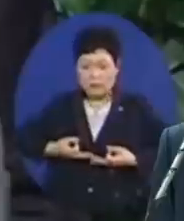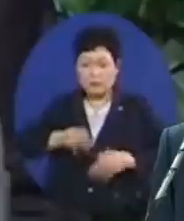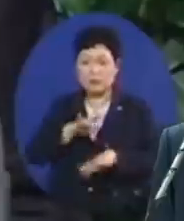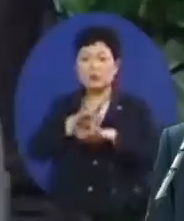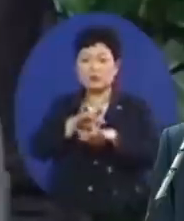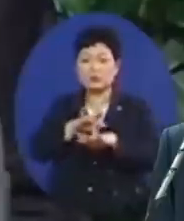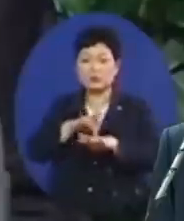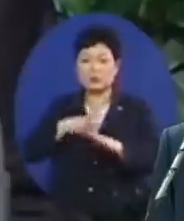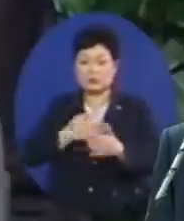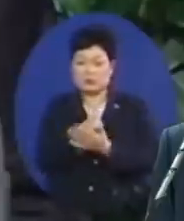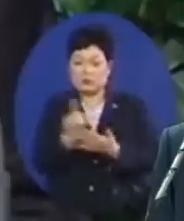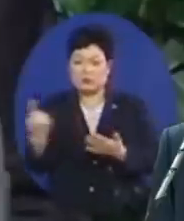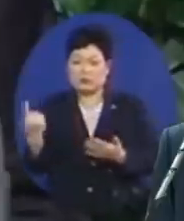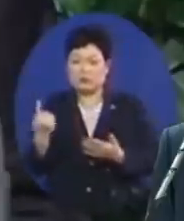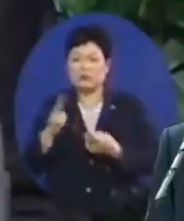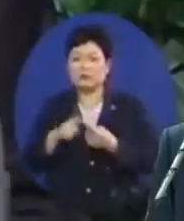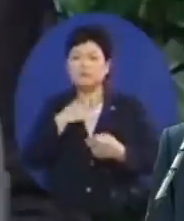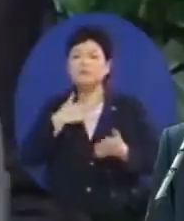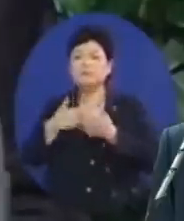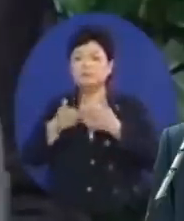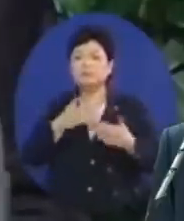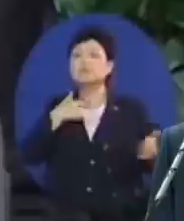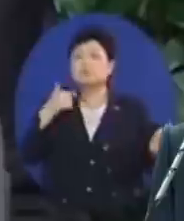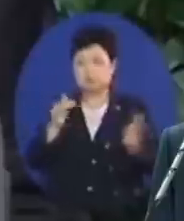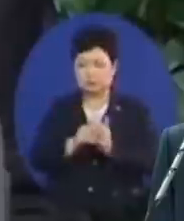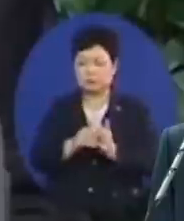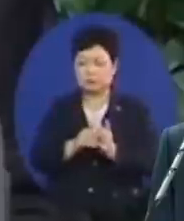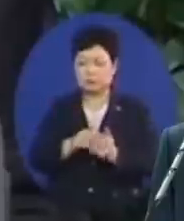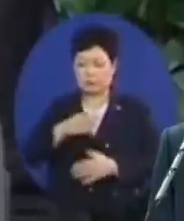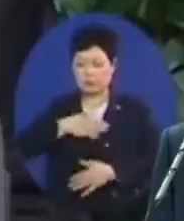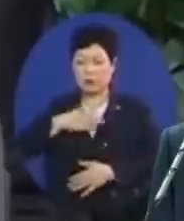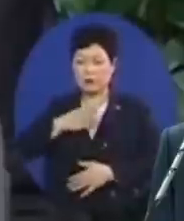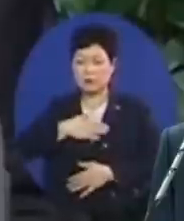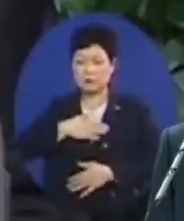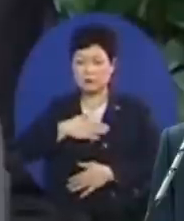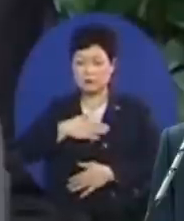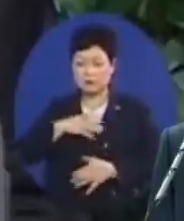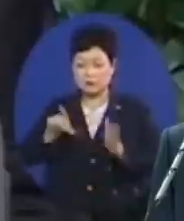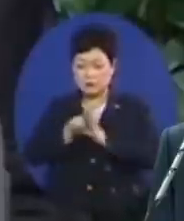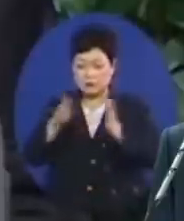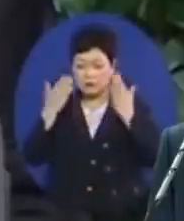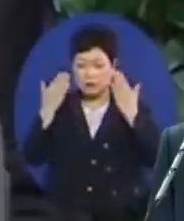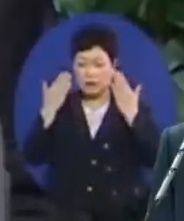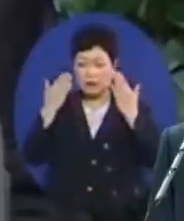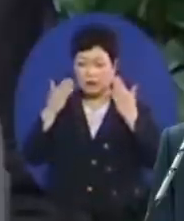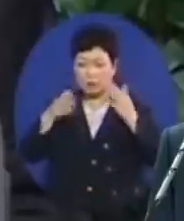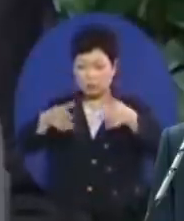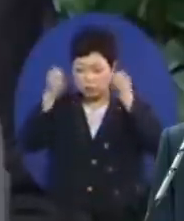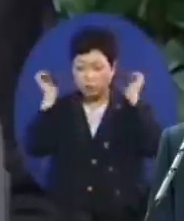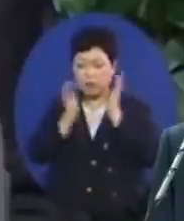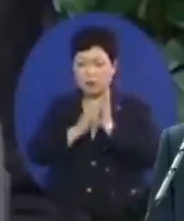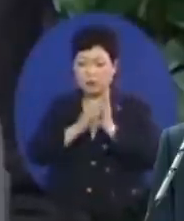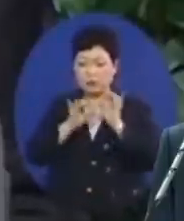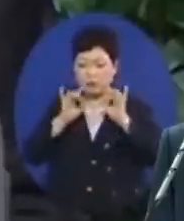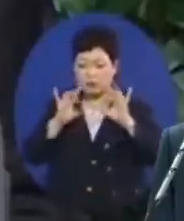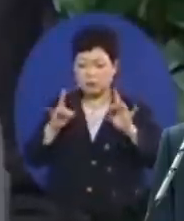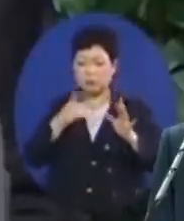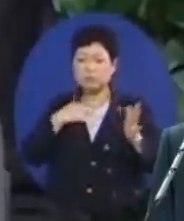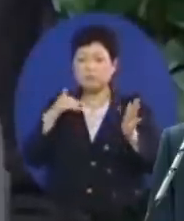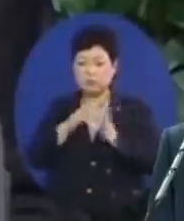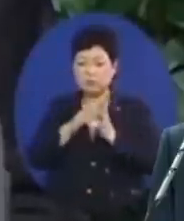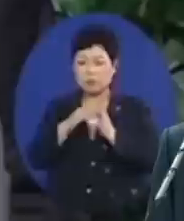귀신이 내게서 나오는 걸 체험했습니다. 나는 신학을 졸업하고 전도사 시절을 지나고 목사 시절을